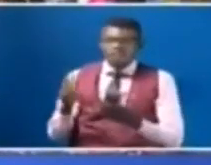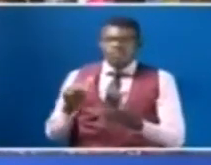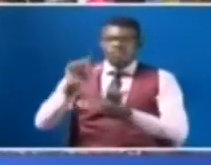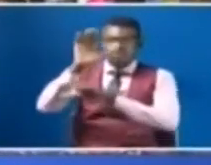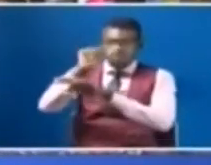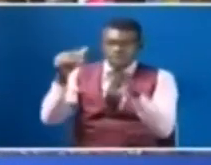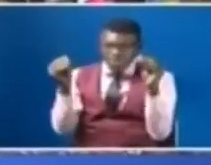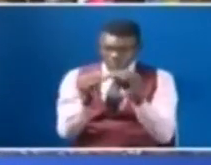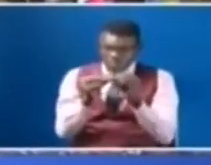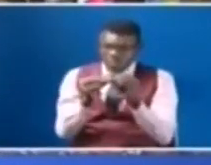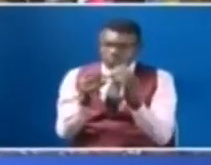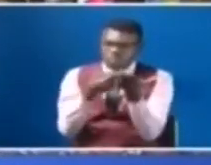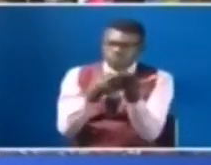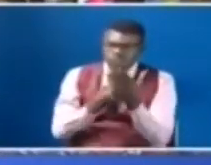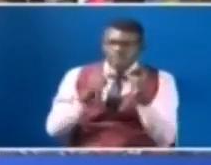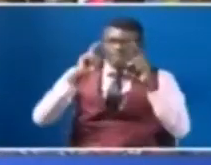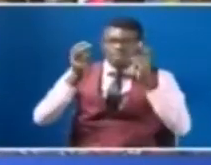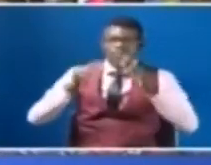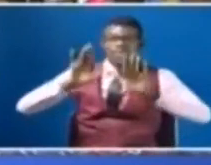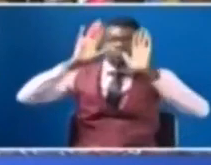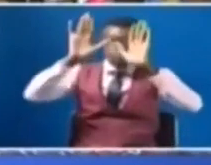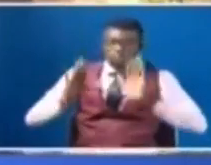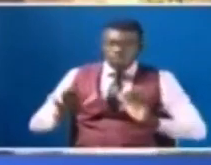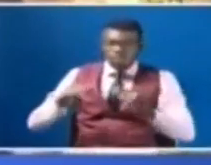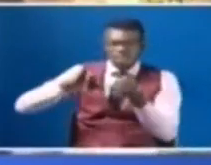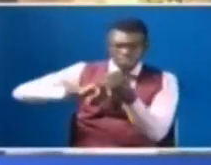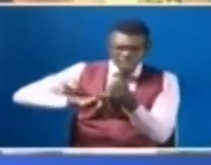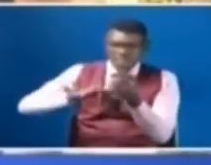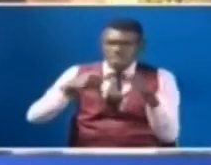cha dharura kujadili swala nyeti kuhusu mgogoro wa ndoa.